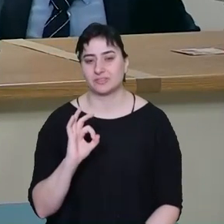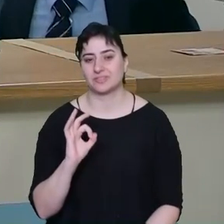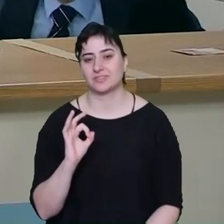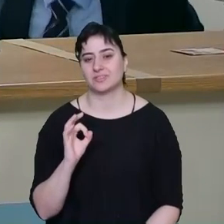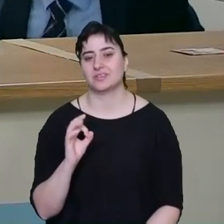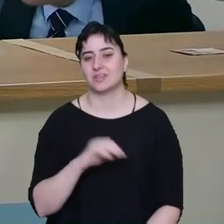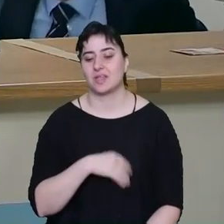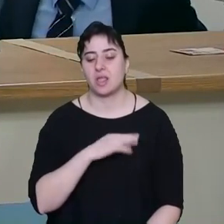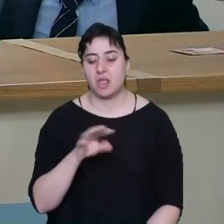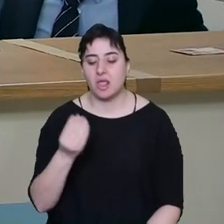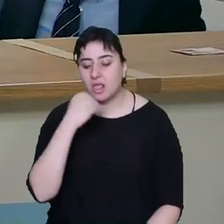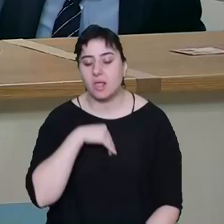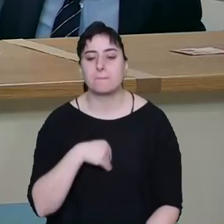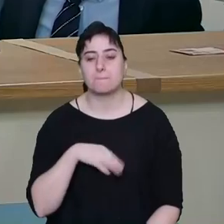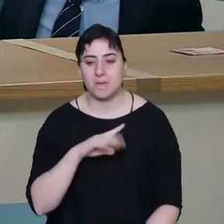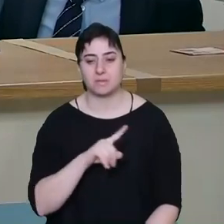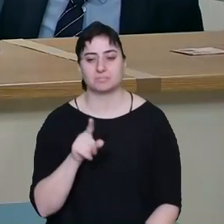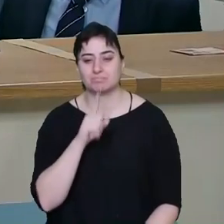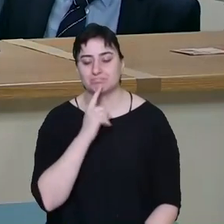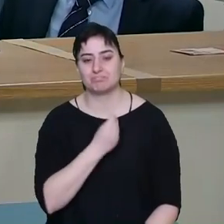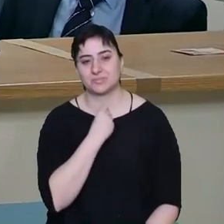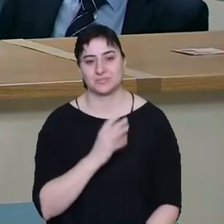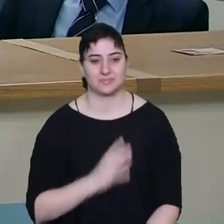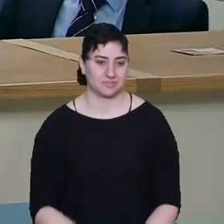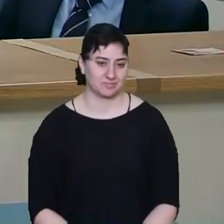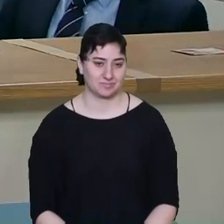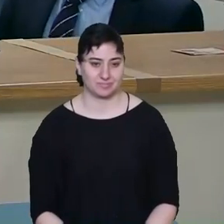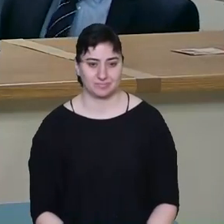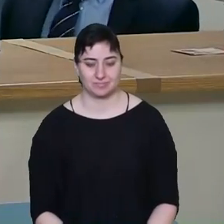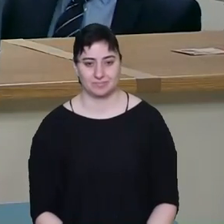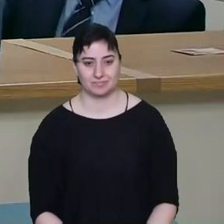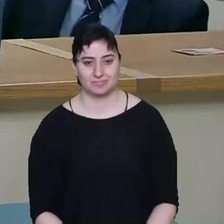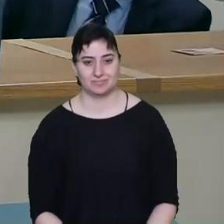ve numarayı yemediğimiz için çok bozulacak. Bak tutuyorum.